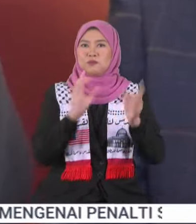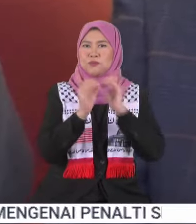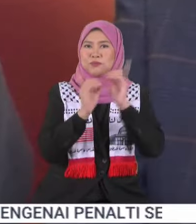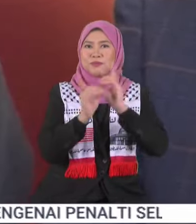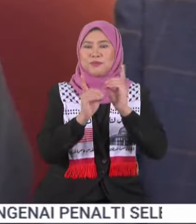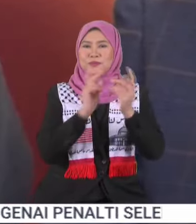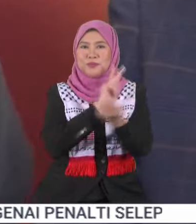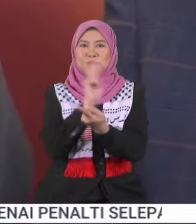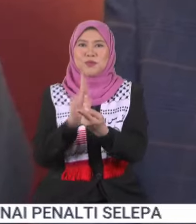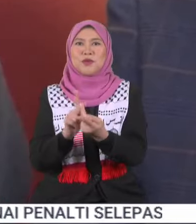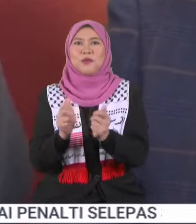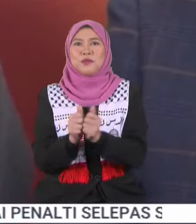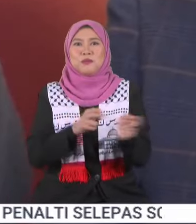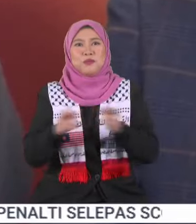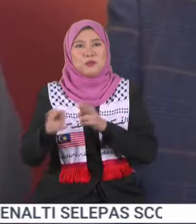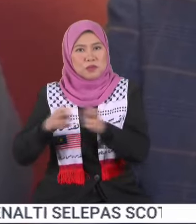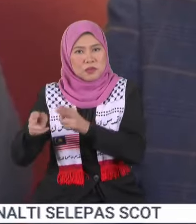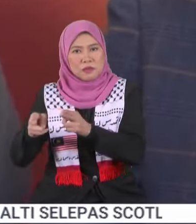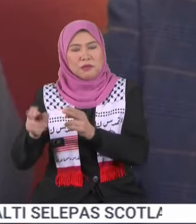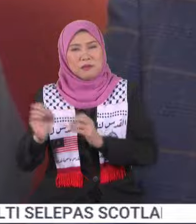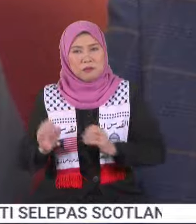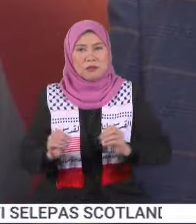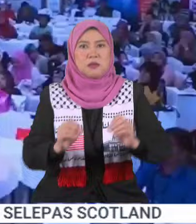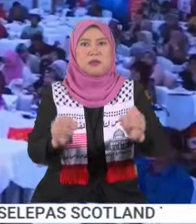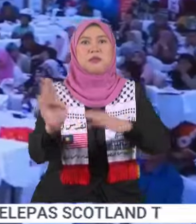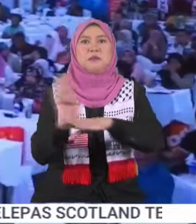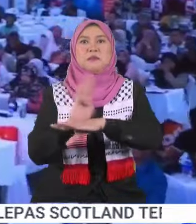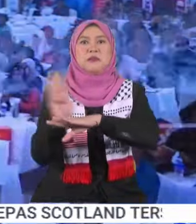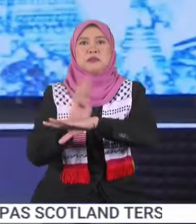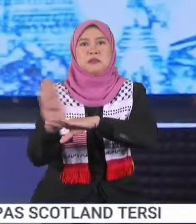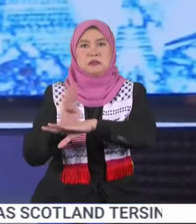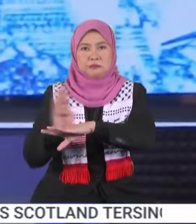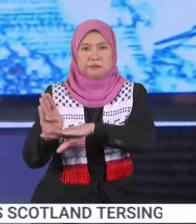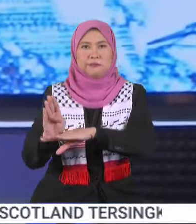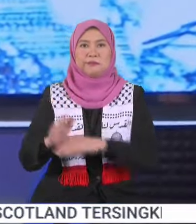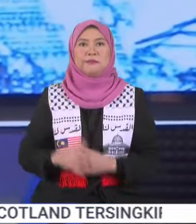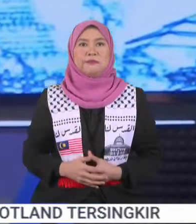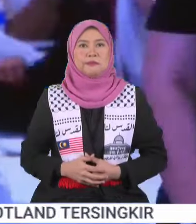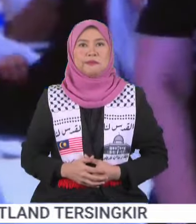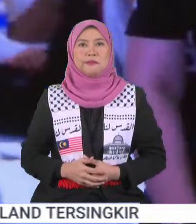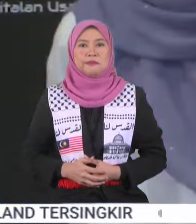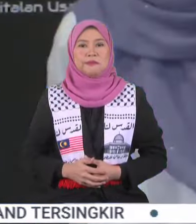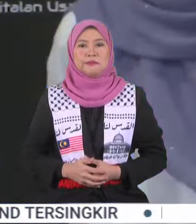digital yang bersesuaian dalam pengurusan dan pengoperasian perniagaan yang diusahakan.